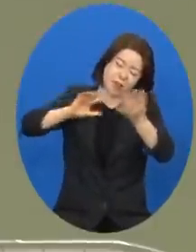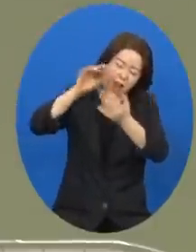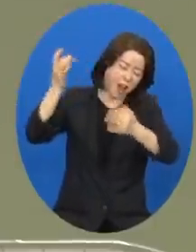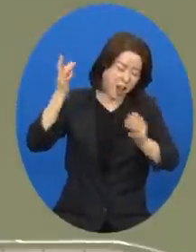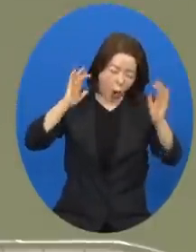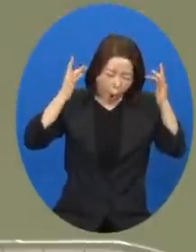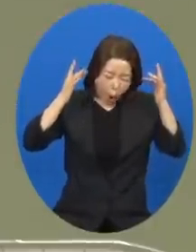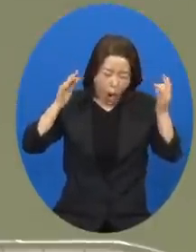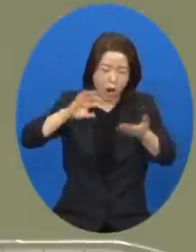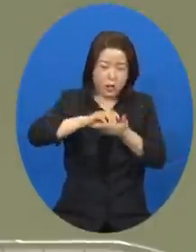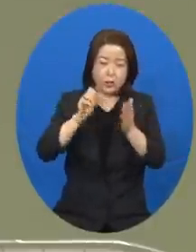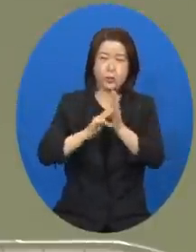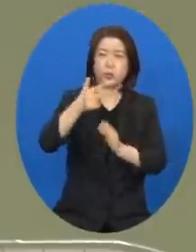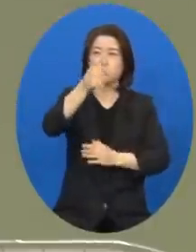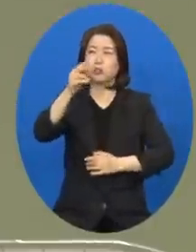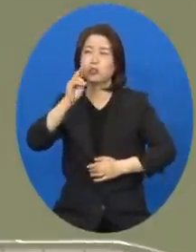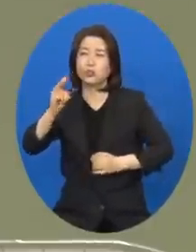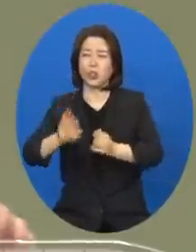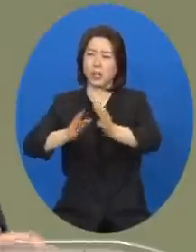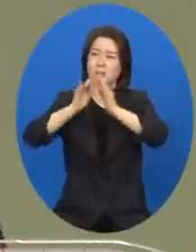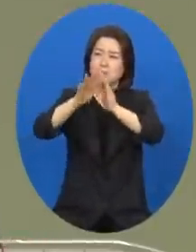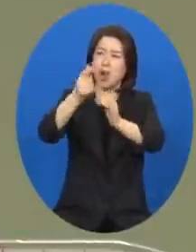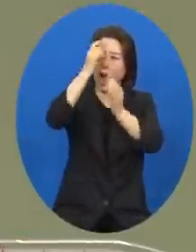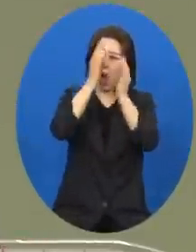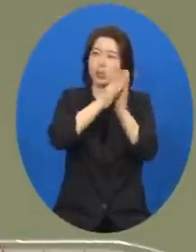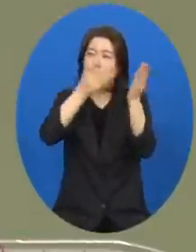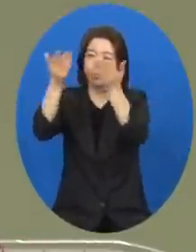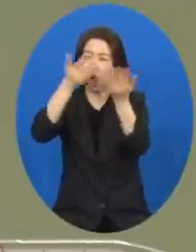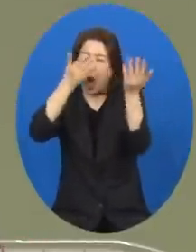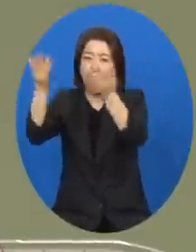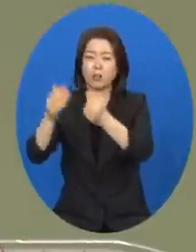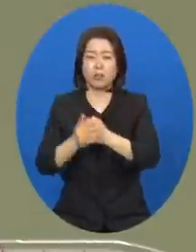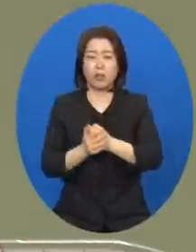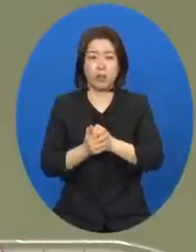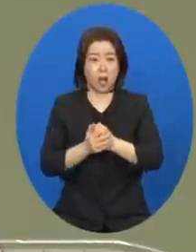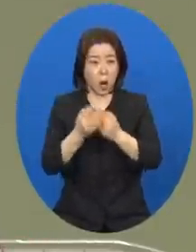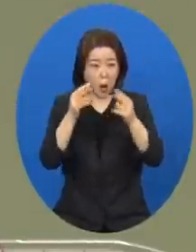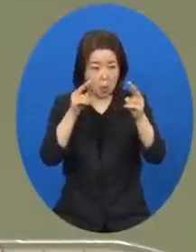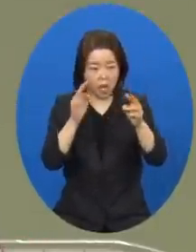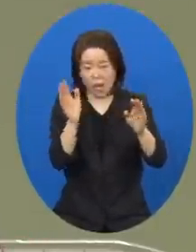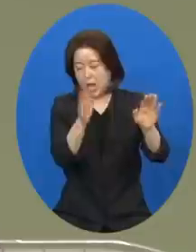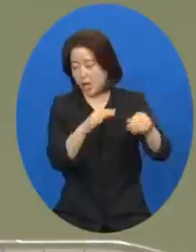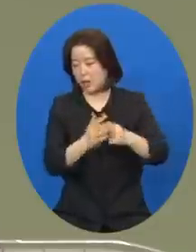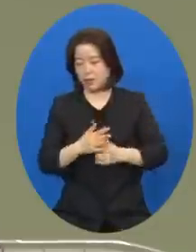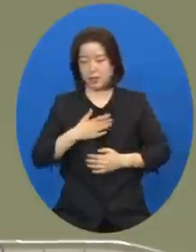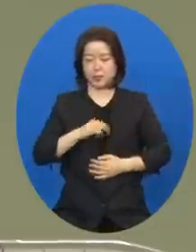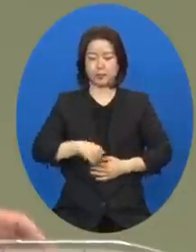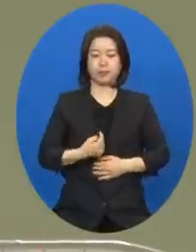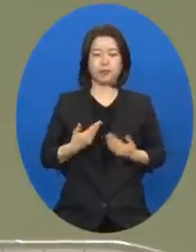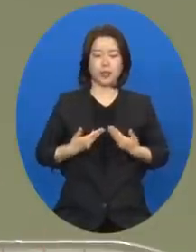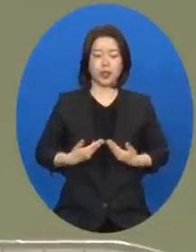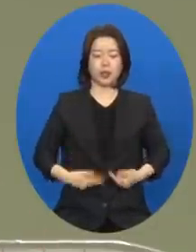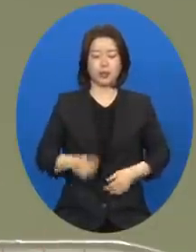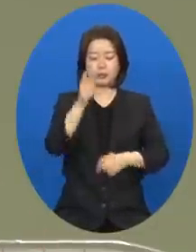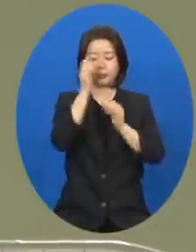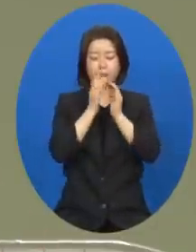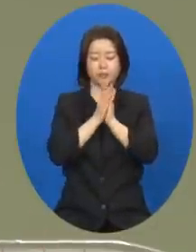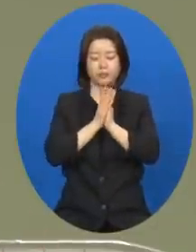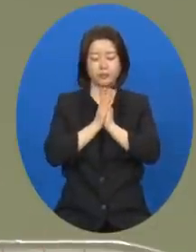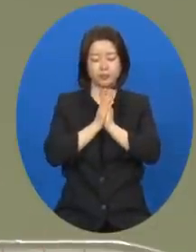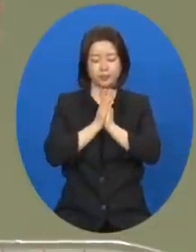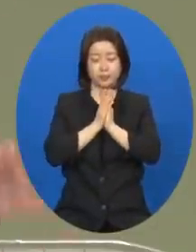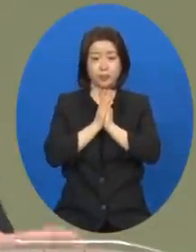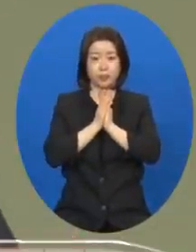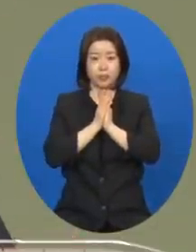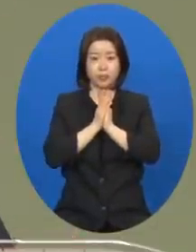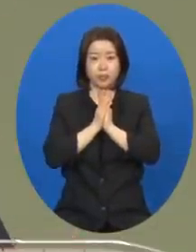하고 방언으로 기도하고 하는데 자기는 그냥 조용히 그냥 기도하고, 그리고는 한